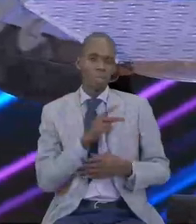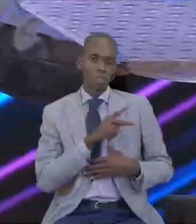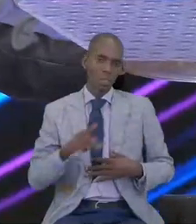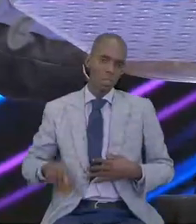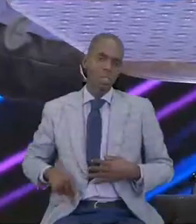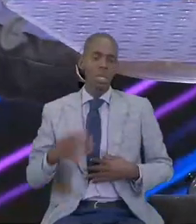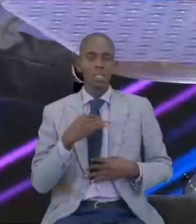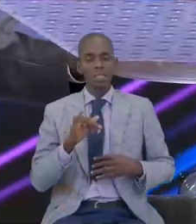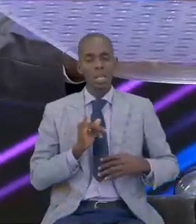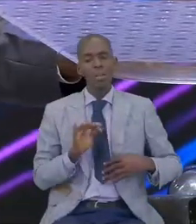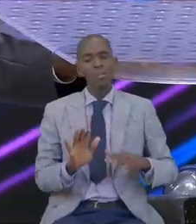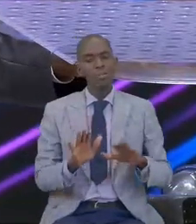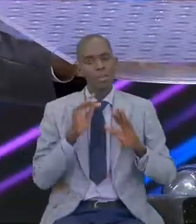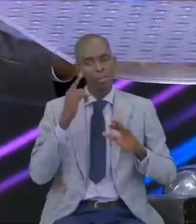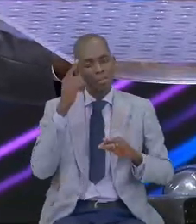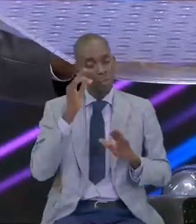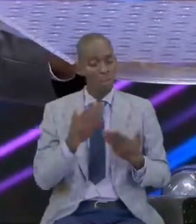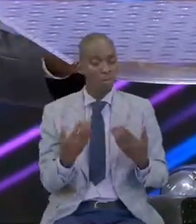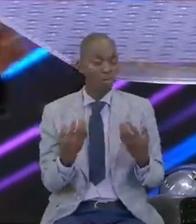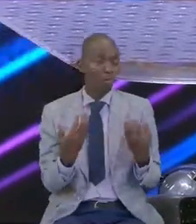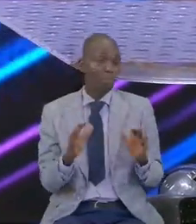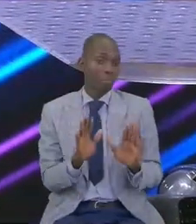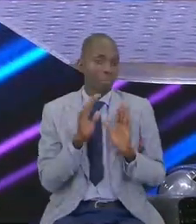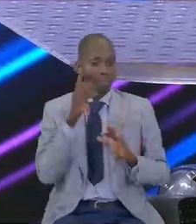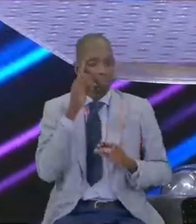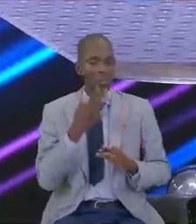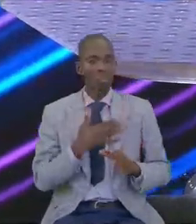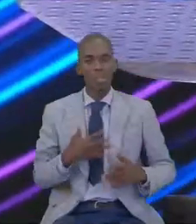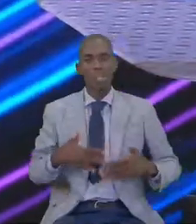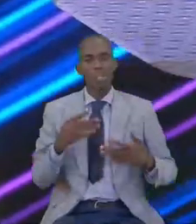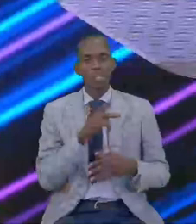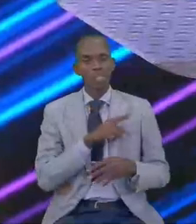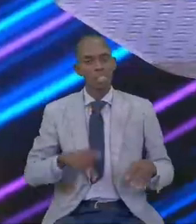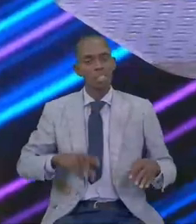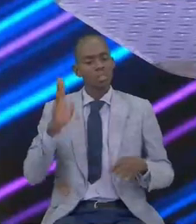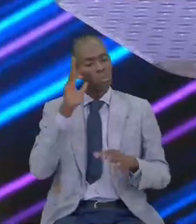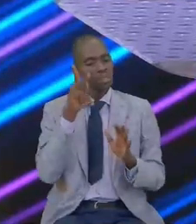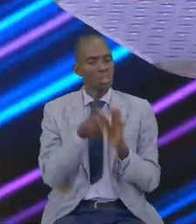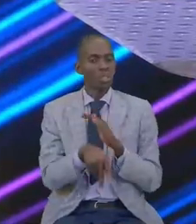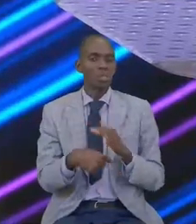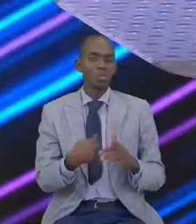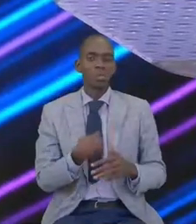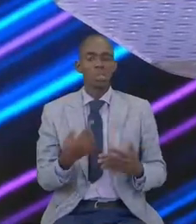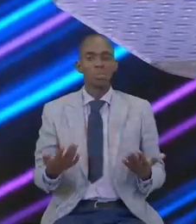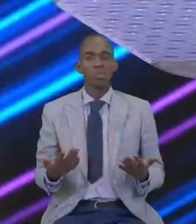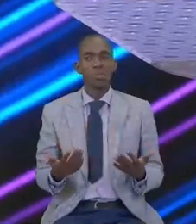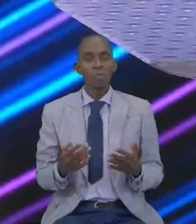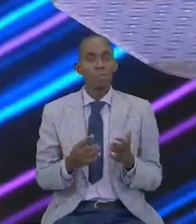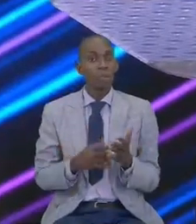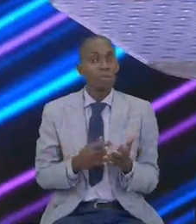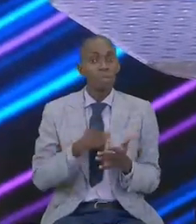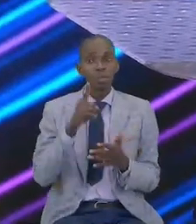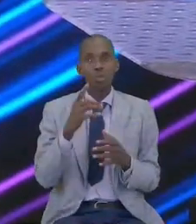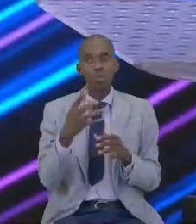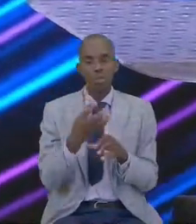ma vie. Il va me tuer. Vous savez, parfois, vous prenez une décision. Et voici donc